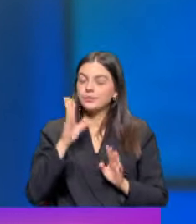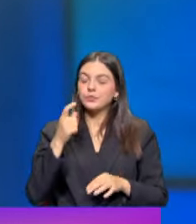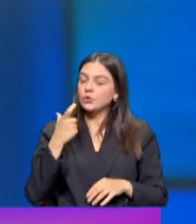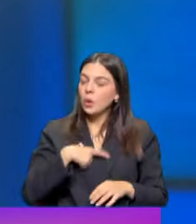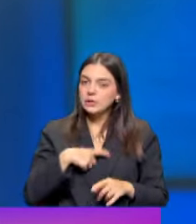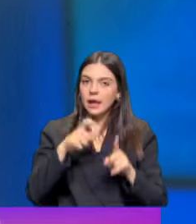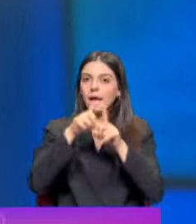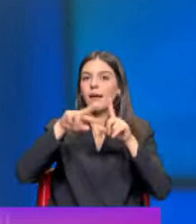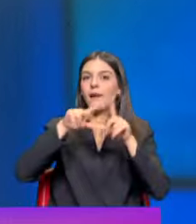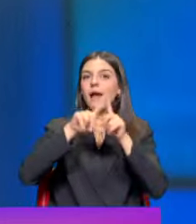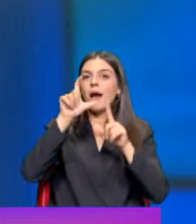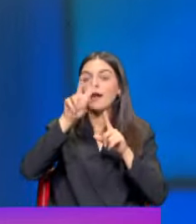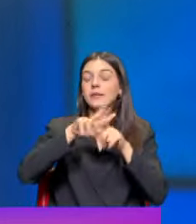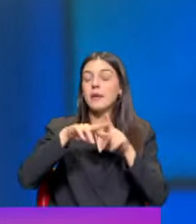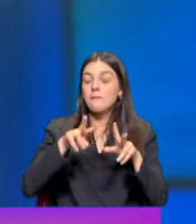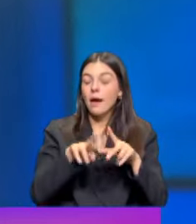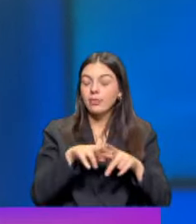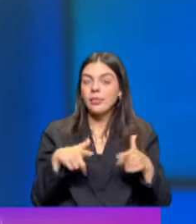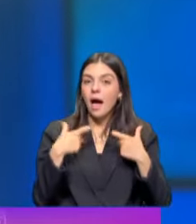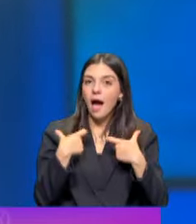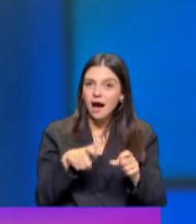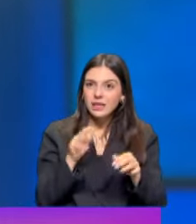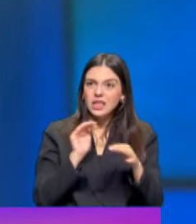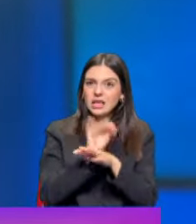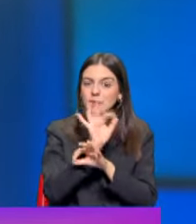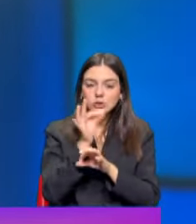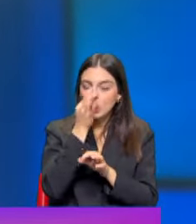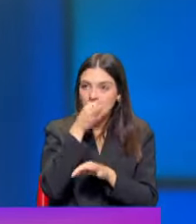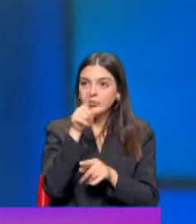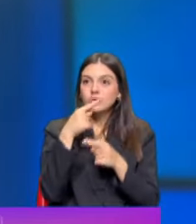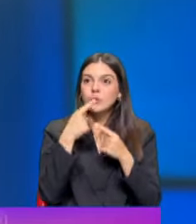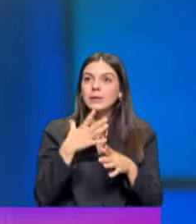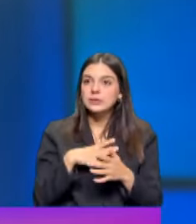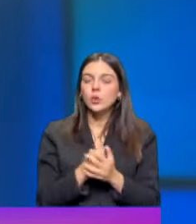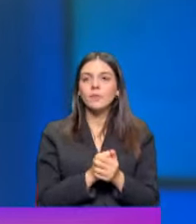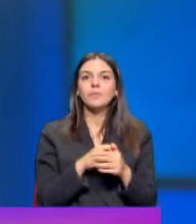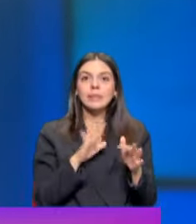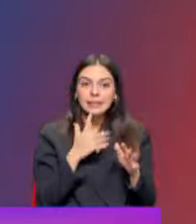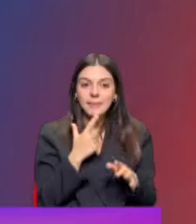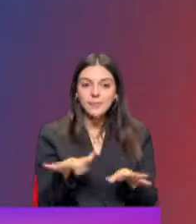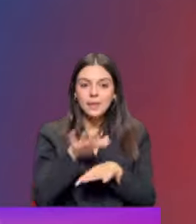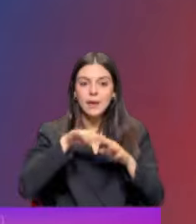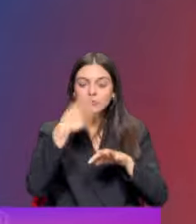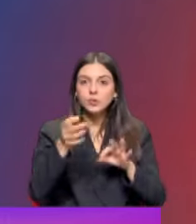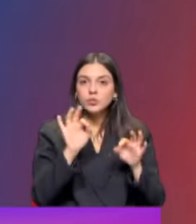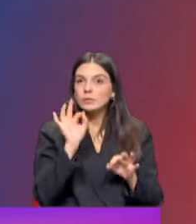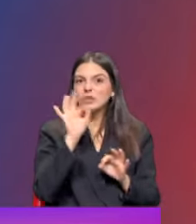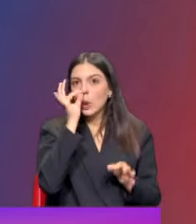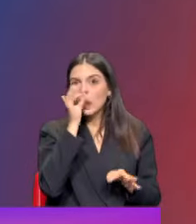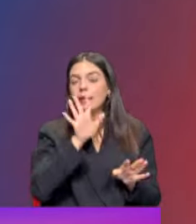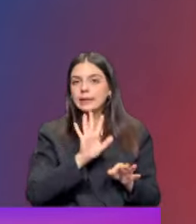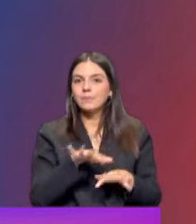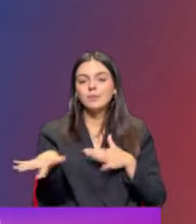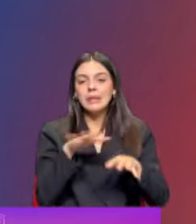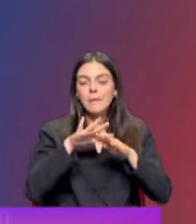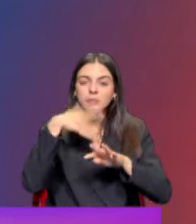Adıyaman, Hatay gibi deprem bölgesinin illerinde de yaşamak hiç kolay değil. Bunu söylemek istedim. Deprem sonrası koşullar da evet, hiç kolay değil. Deprem sonrası